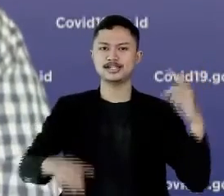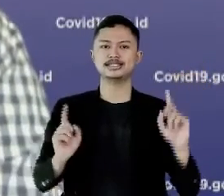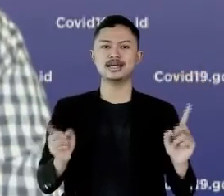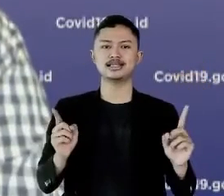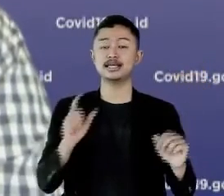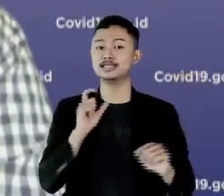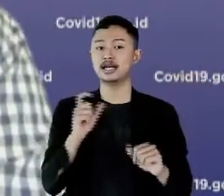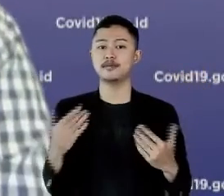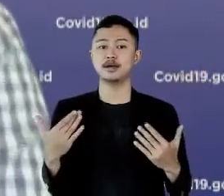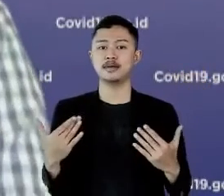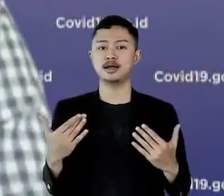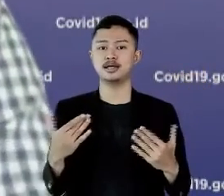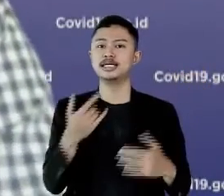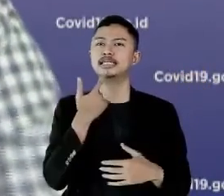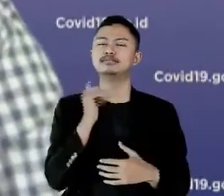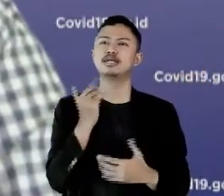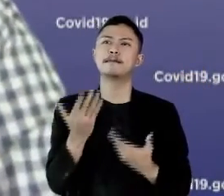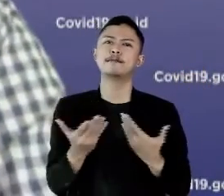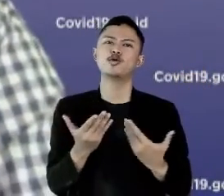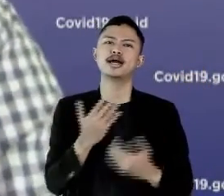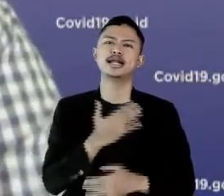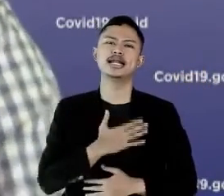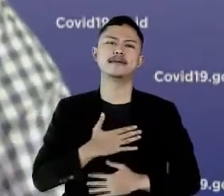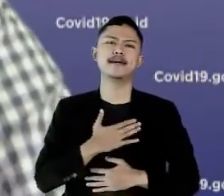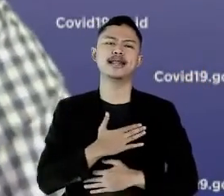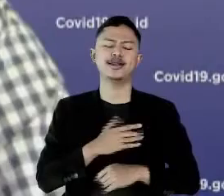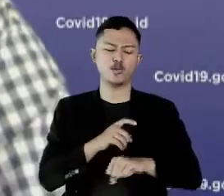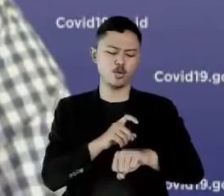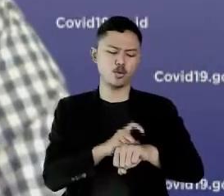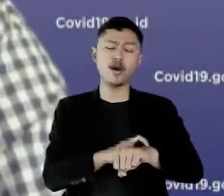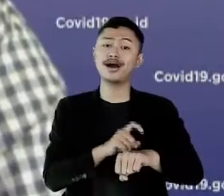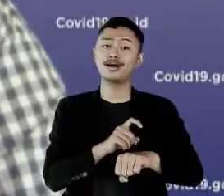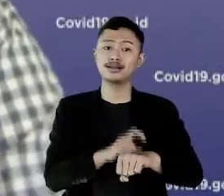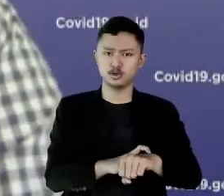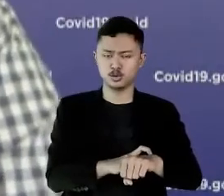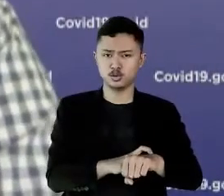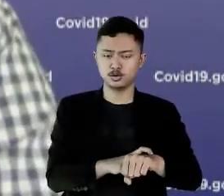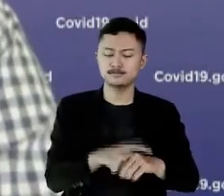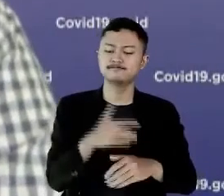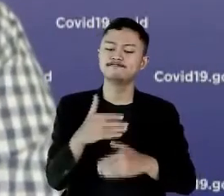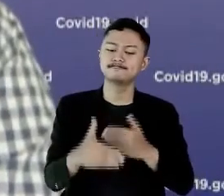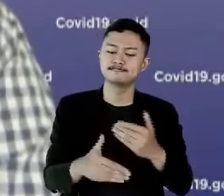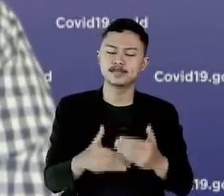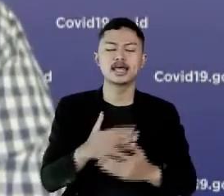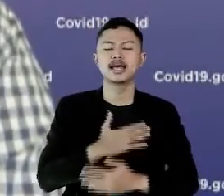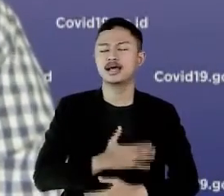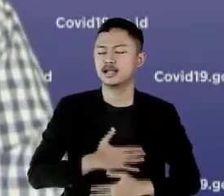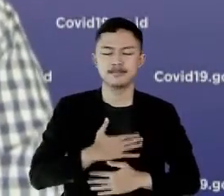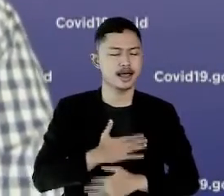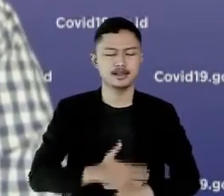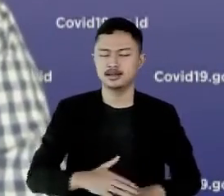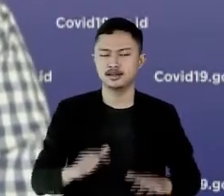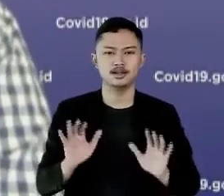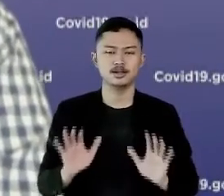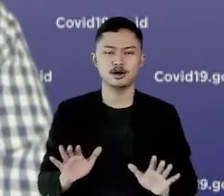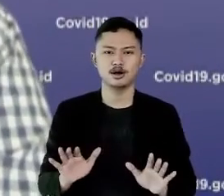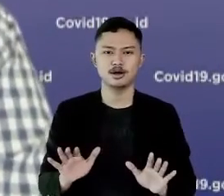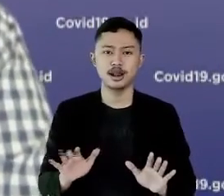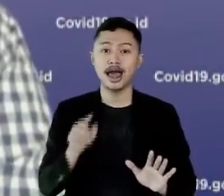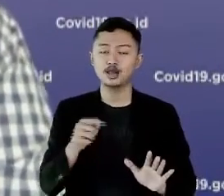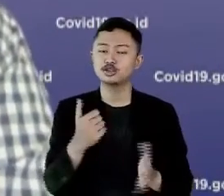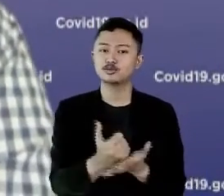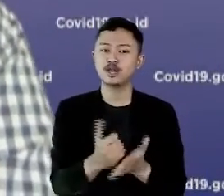rileks bagaimana tadi? Ya sekedar kemudian menikmati waktu yang sedang kita jalani, itu udah